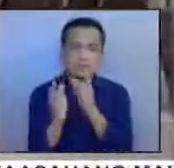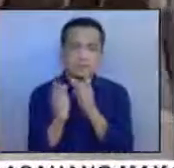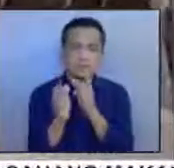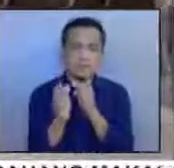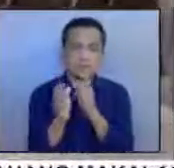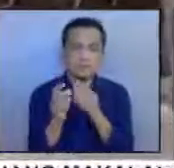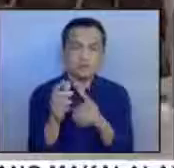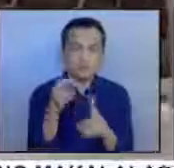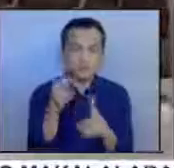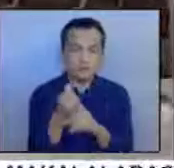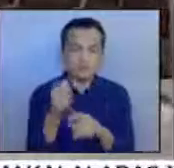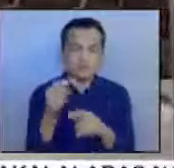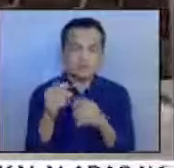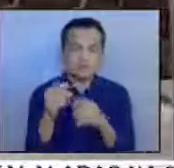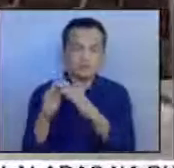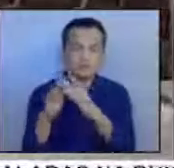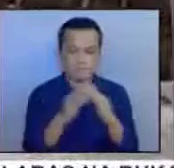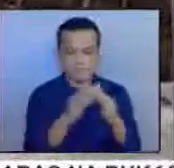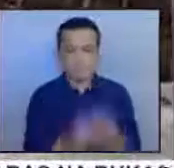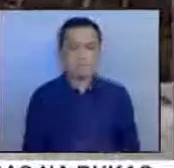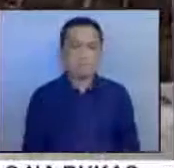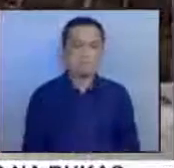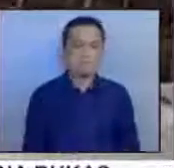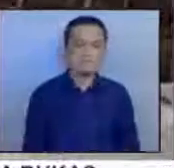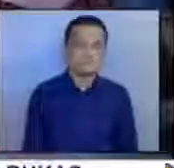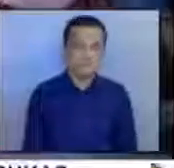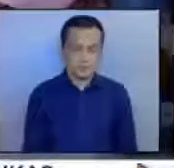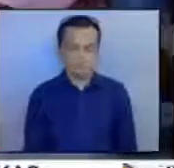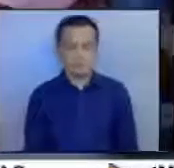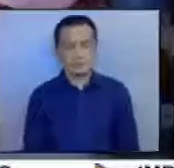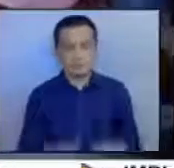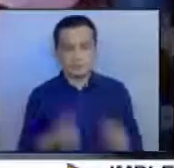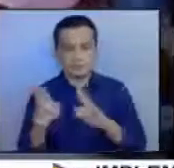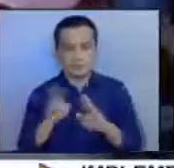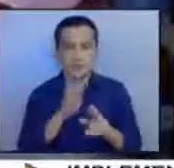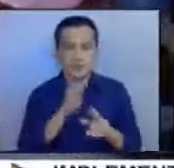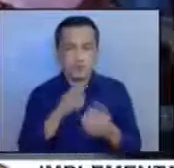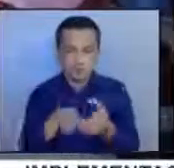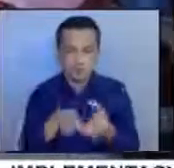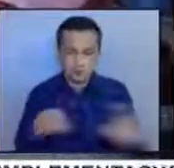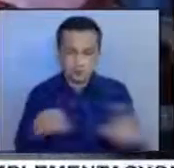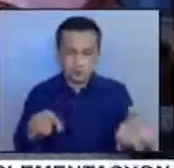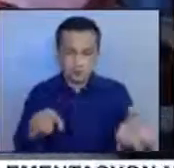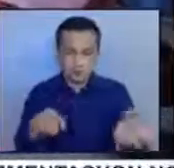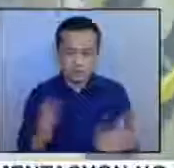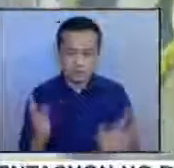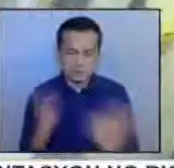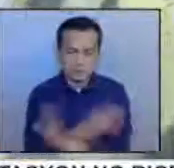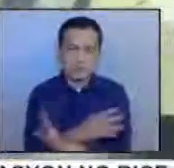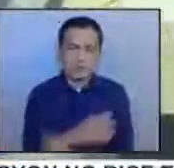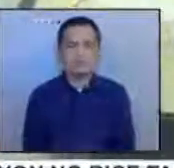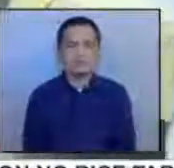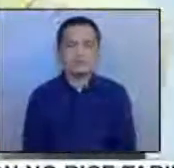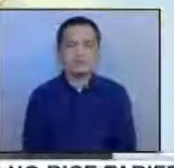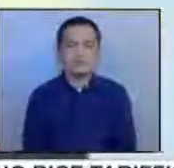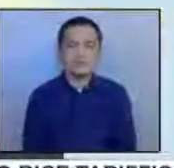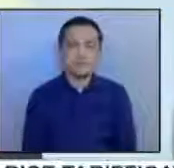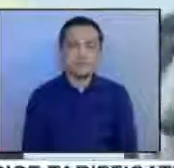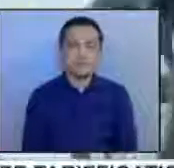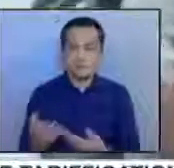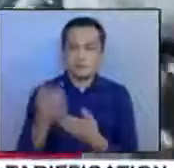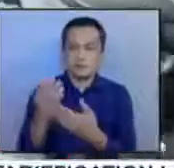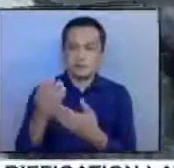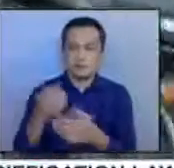apektadong residente. Nakahanda na rin ang mga water pipe na ipapalit sa nasirang tubo. Maghahain ng damage claim ang Maynila